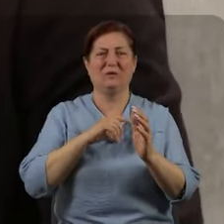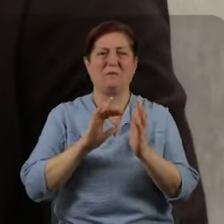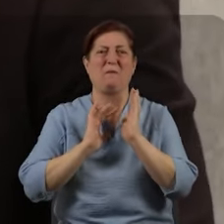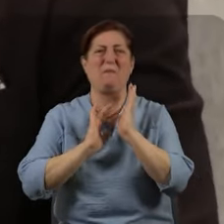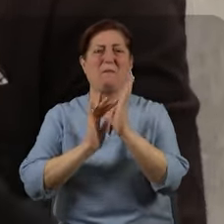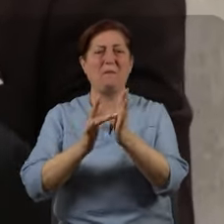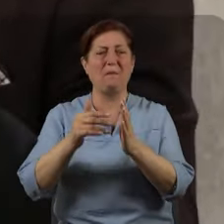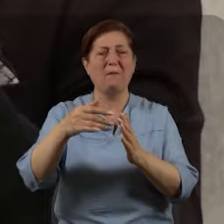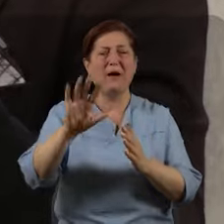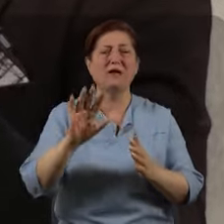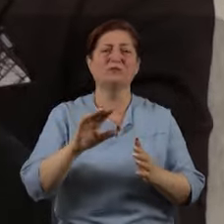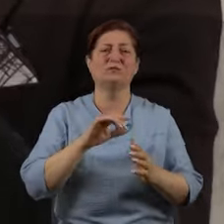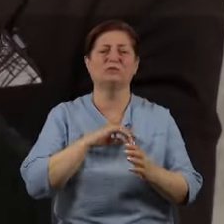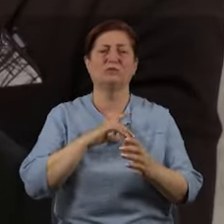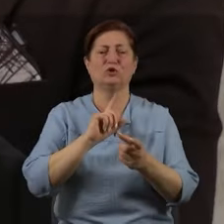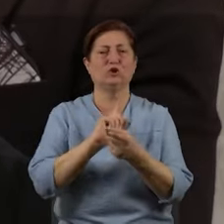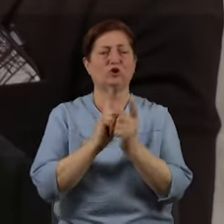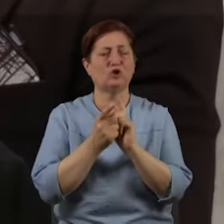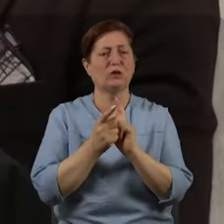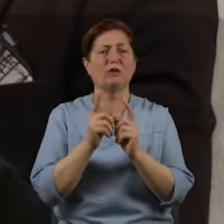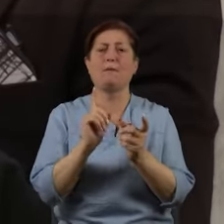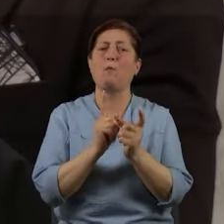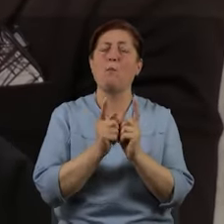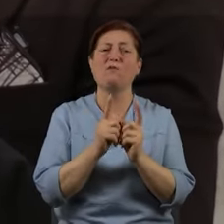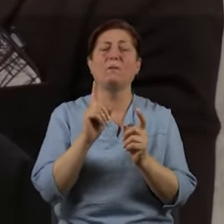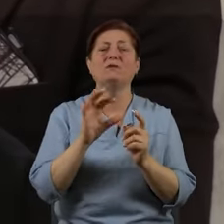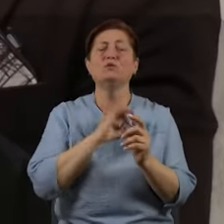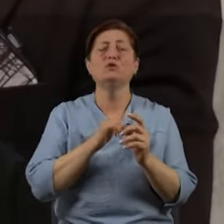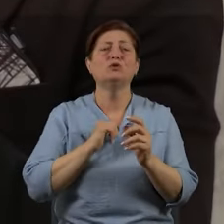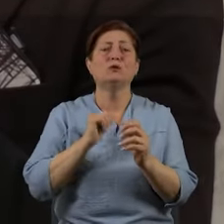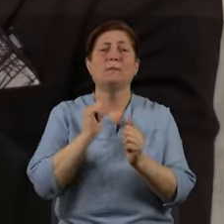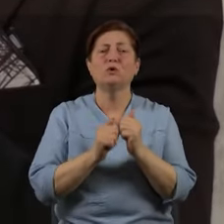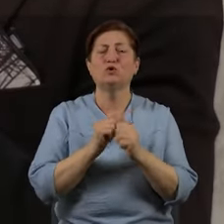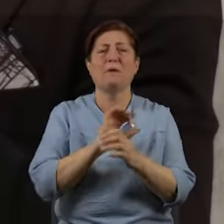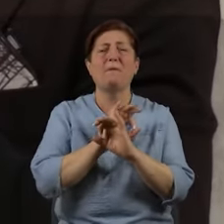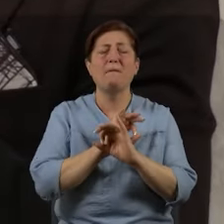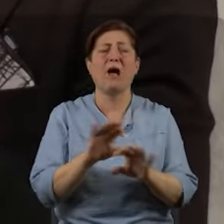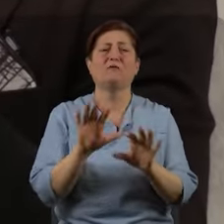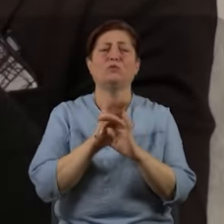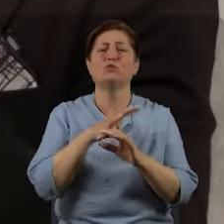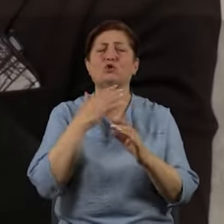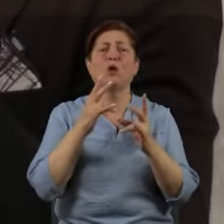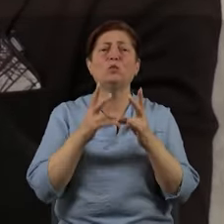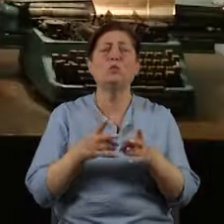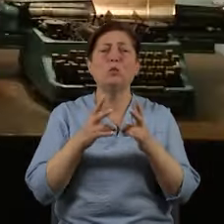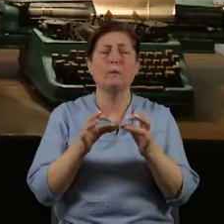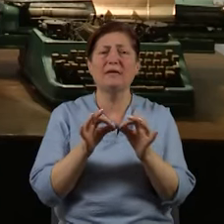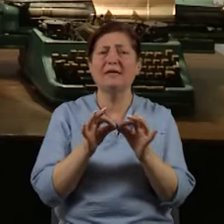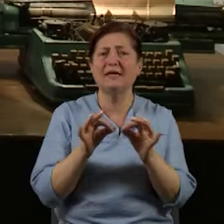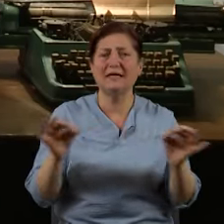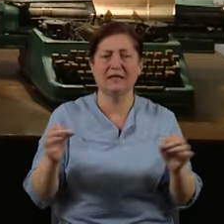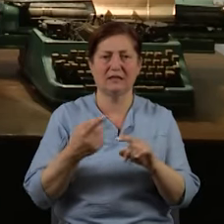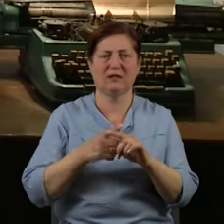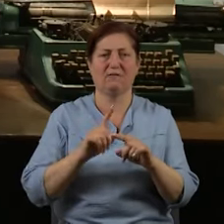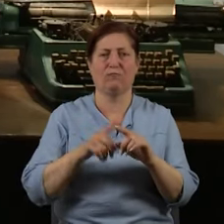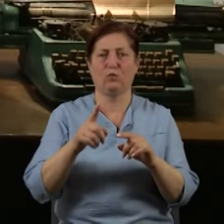այլ գնալով ինքը որոշակիորեն փոփոխվում է, բայց միշտ պահպանում է այս անձնական շատ նուրբ գիծը, որն էլ ի վերջո